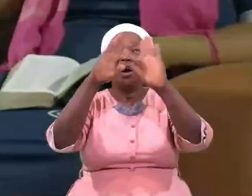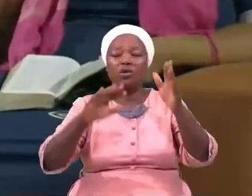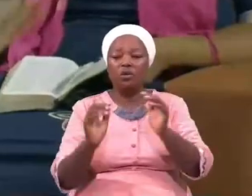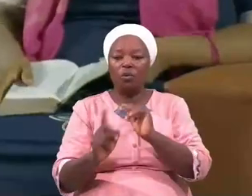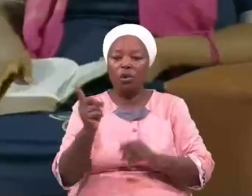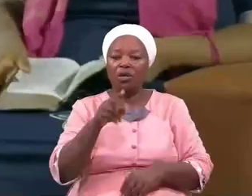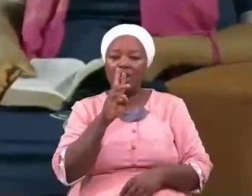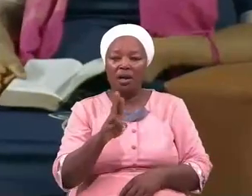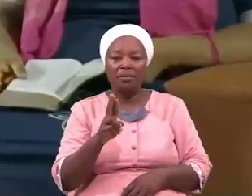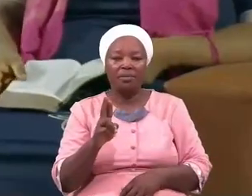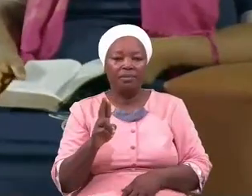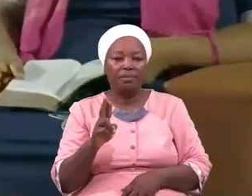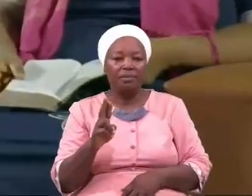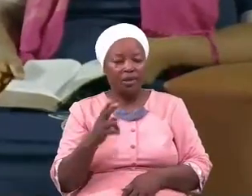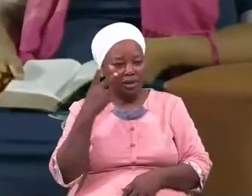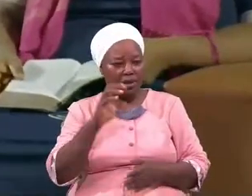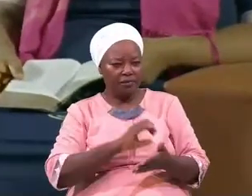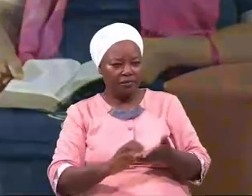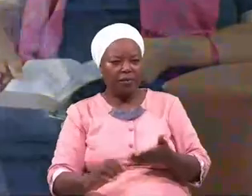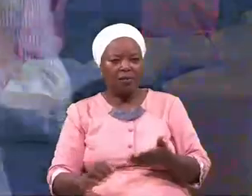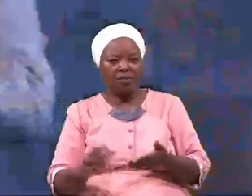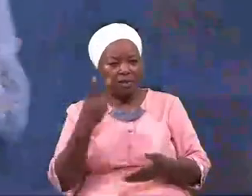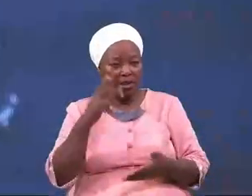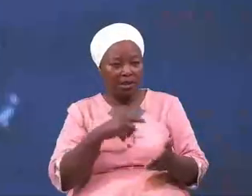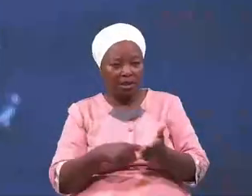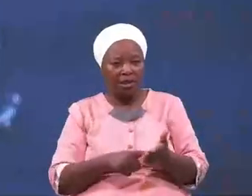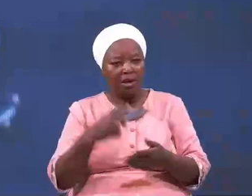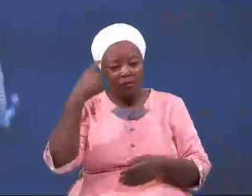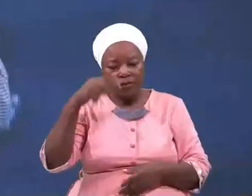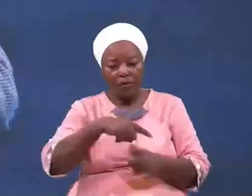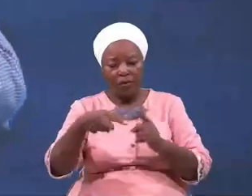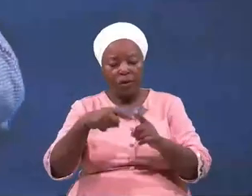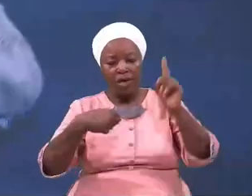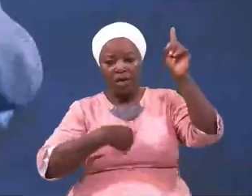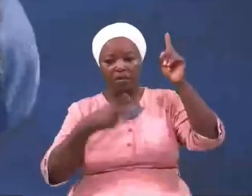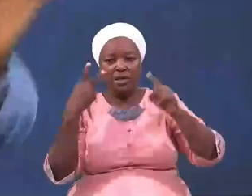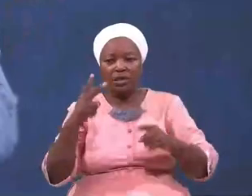sur les maisons où vous serez. Voyez ceci.